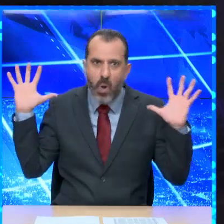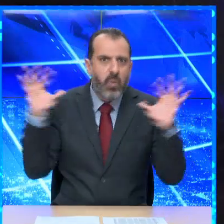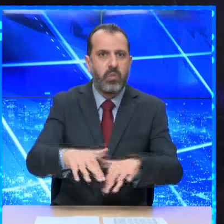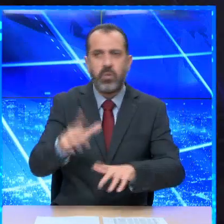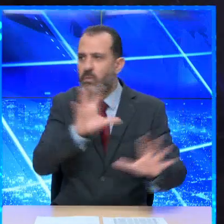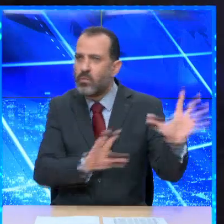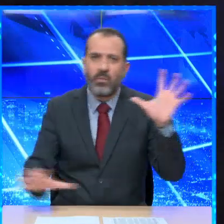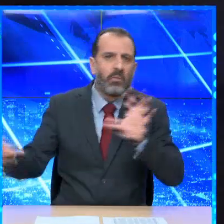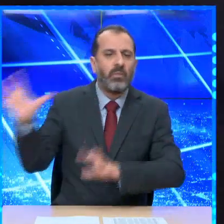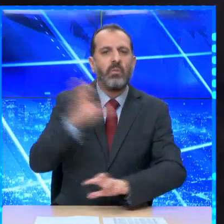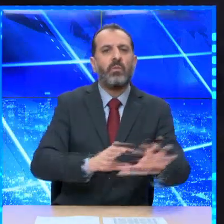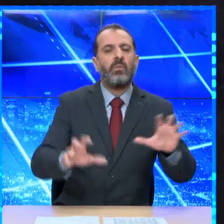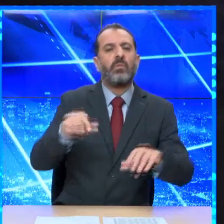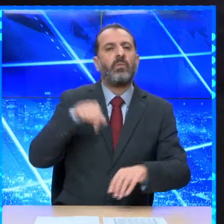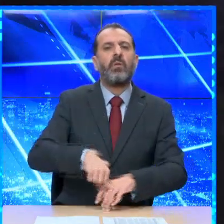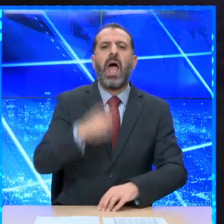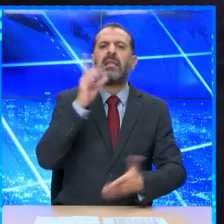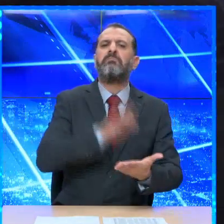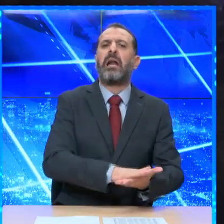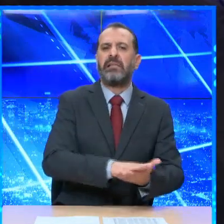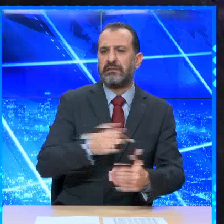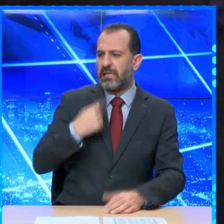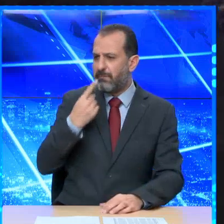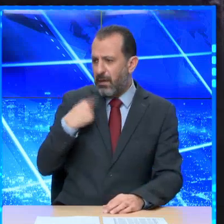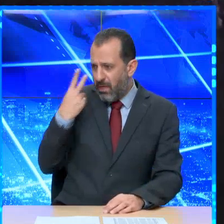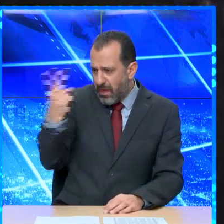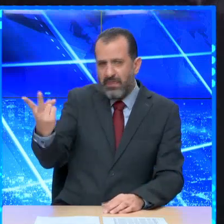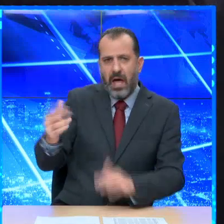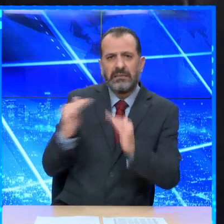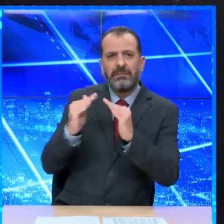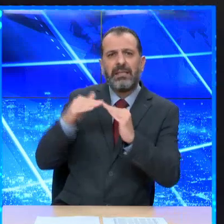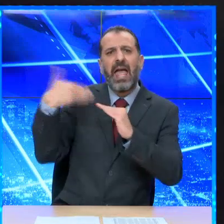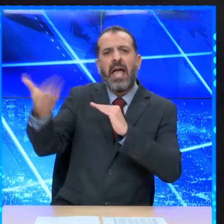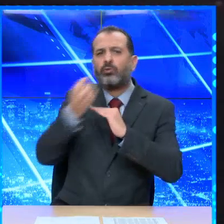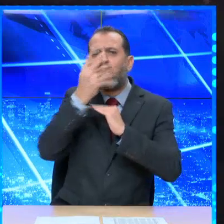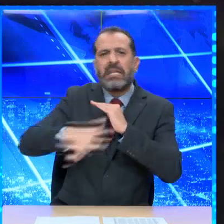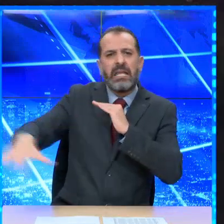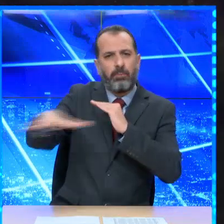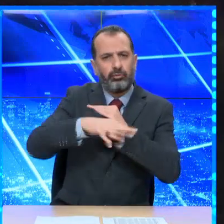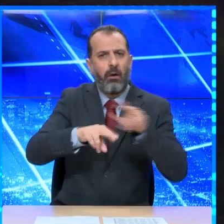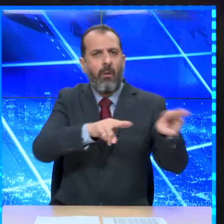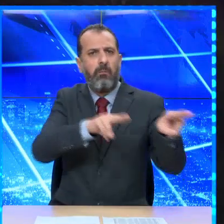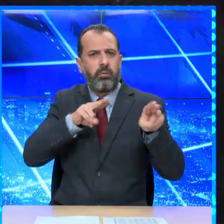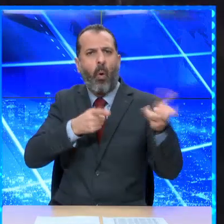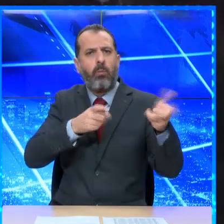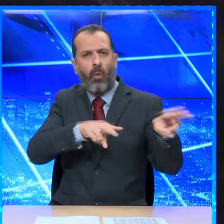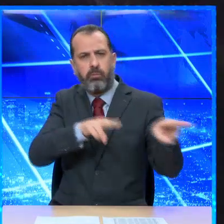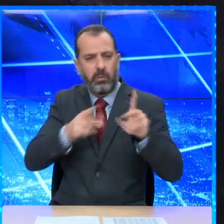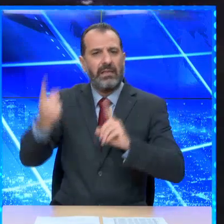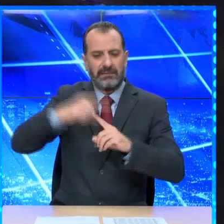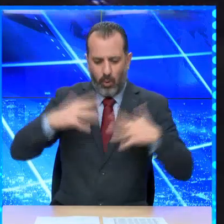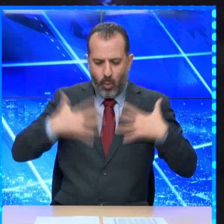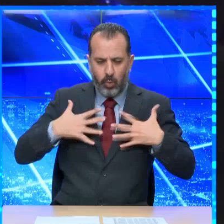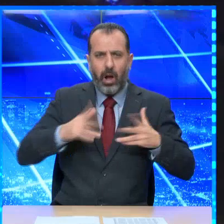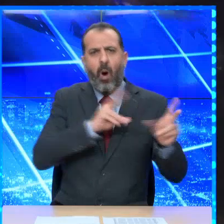τον δράστη. Τον είδα μπροστά στο σπίτι μου, στον κήπο. Κρατούσε κυνηγητικό τουφέκι και φορούσε στολή παραλλαγής. Αυτό